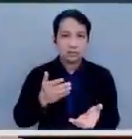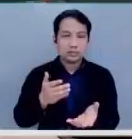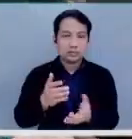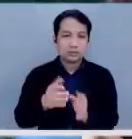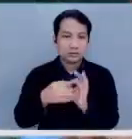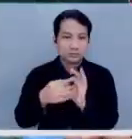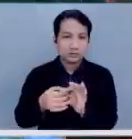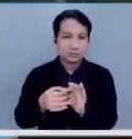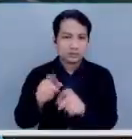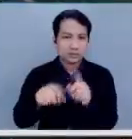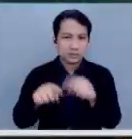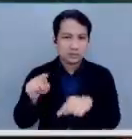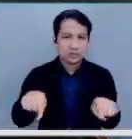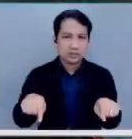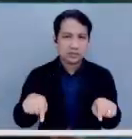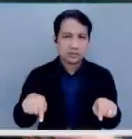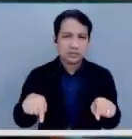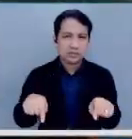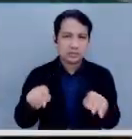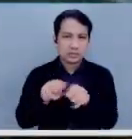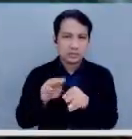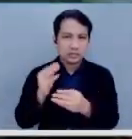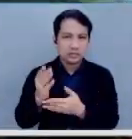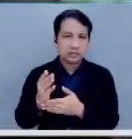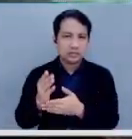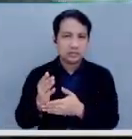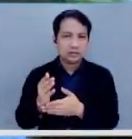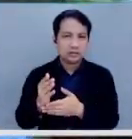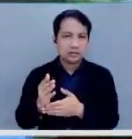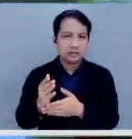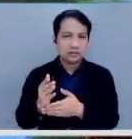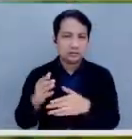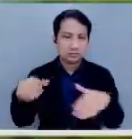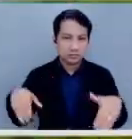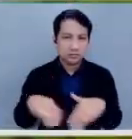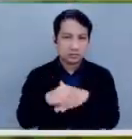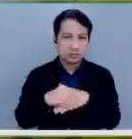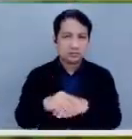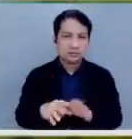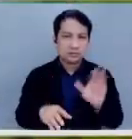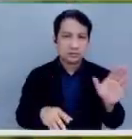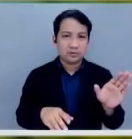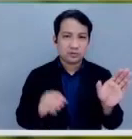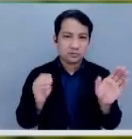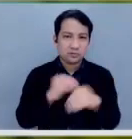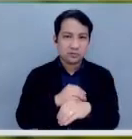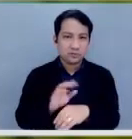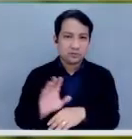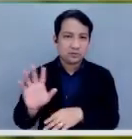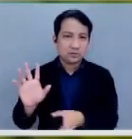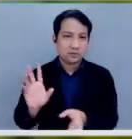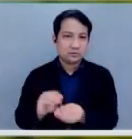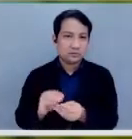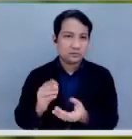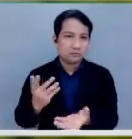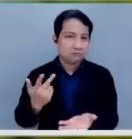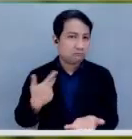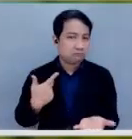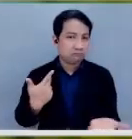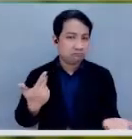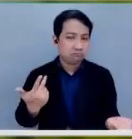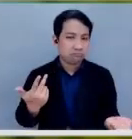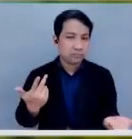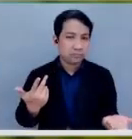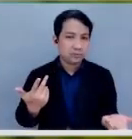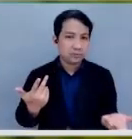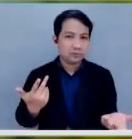iba-iba kasi ang ano, market namin. So yun, ito yung mga pang-wedding namin, pang-office, then dito yung mga pang-riding